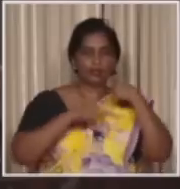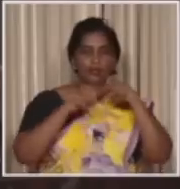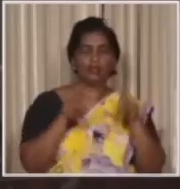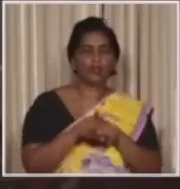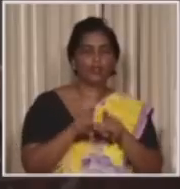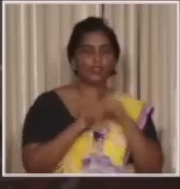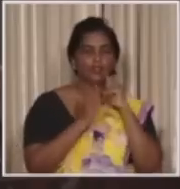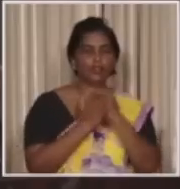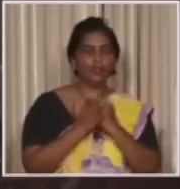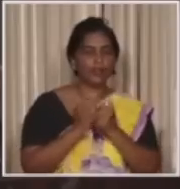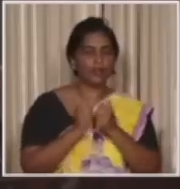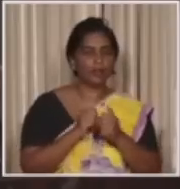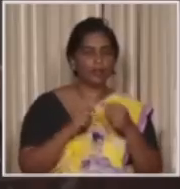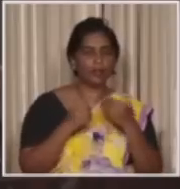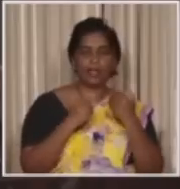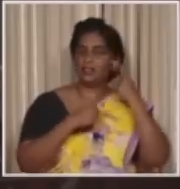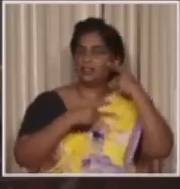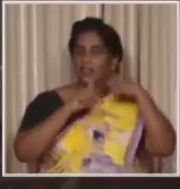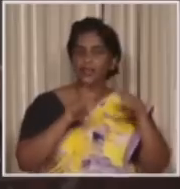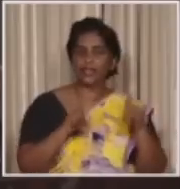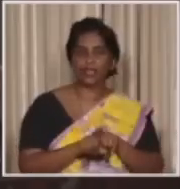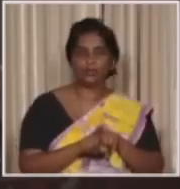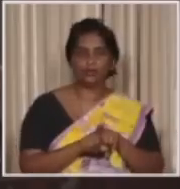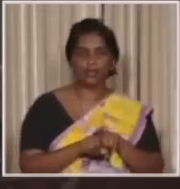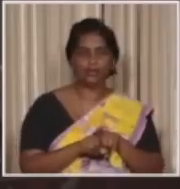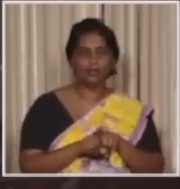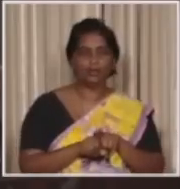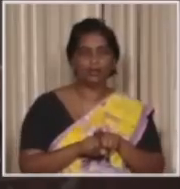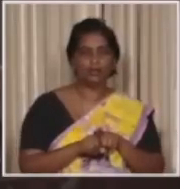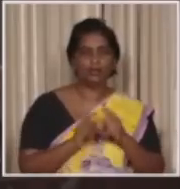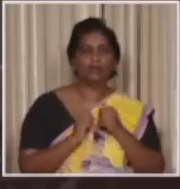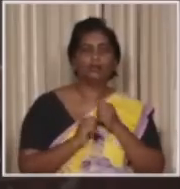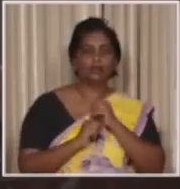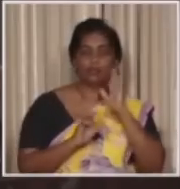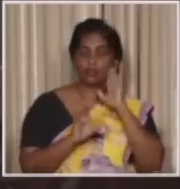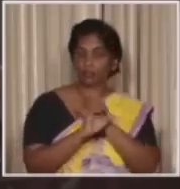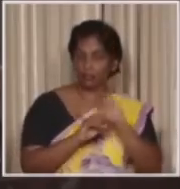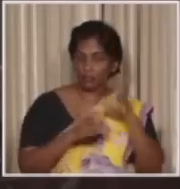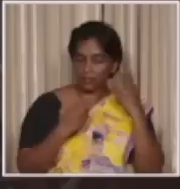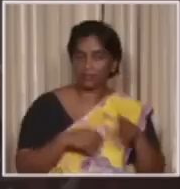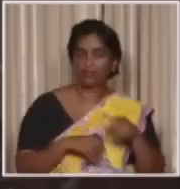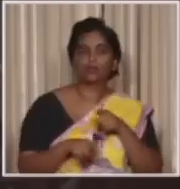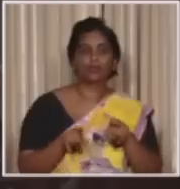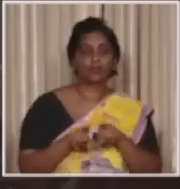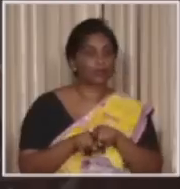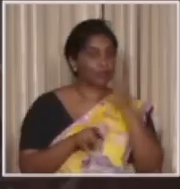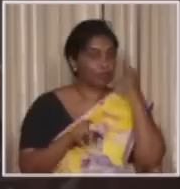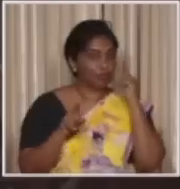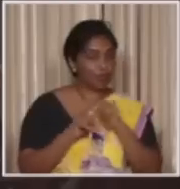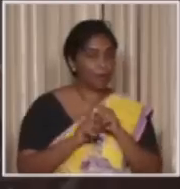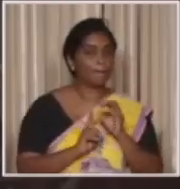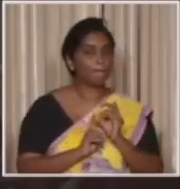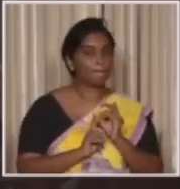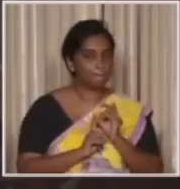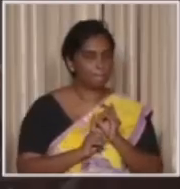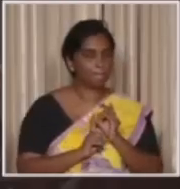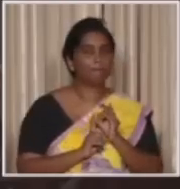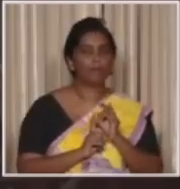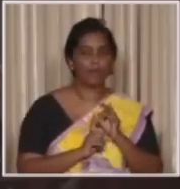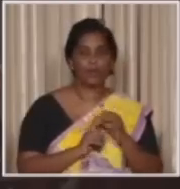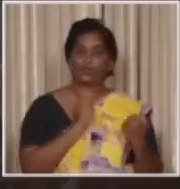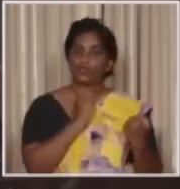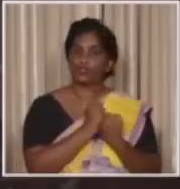කොතන හිටියත් අපි එක තැනකට ඒම අත්‍යවශ්‍යයි කියන බව නැවතත් ප්‍රකාශ කරමින් ඒ සඳහා පෞද්ගලිකව අපේ